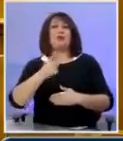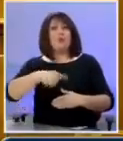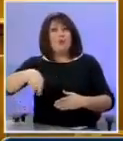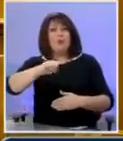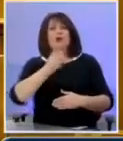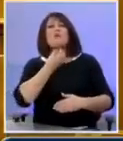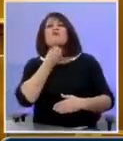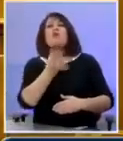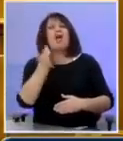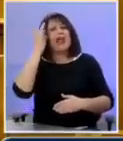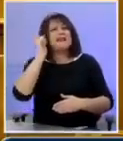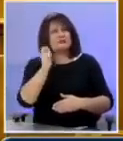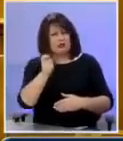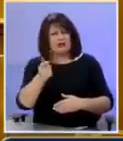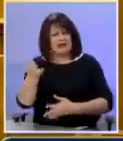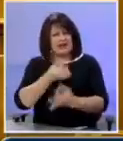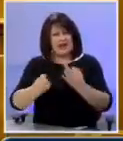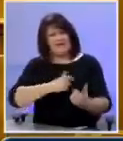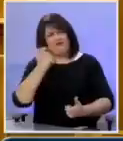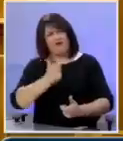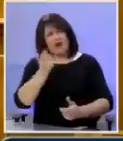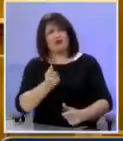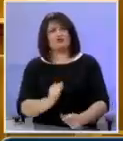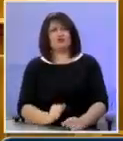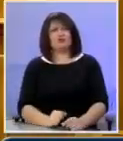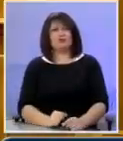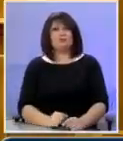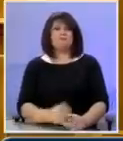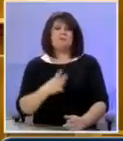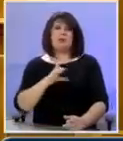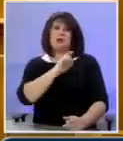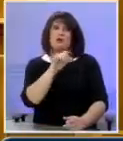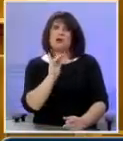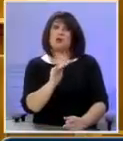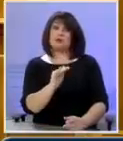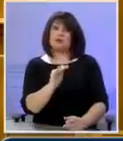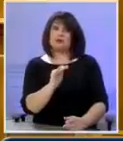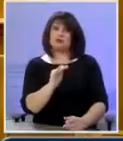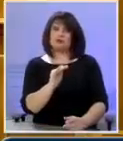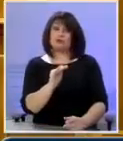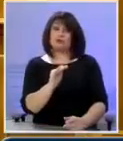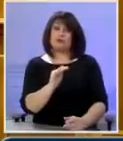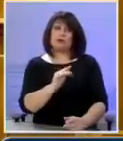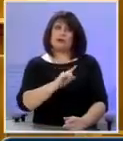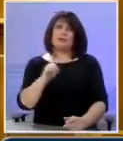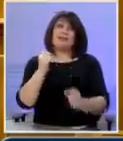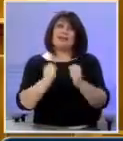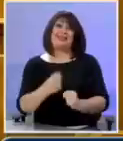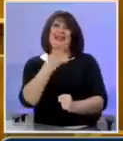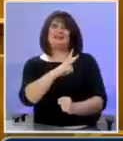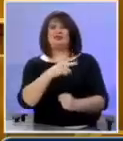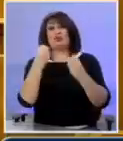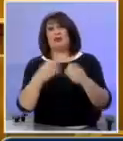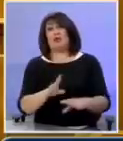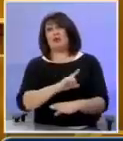και αλήτες πολιτικούς ό λέγατε κώς ήθελα να ρωτήσω μην επιδεινώνεται τη θέση